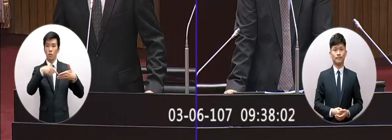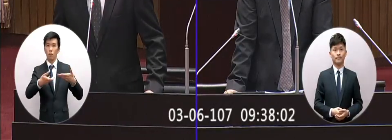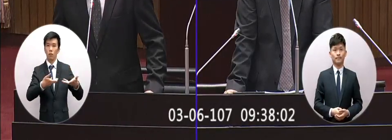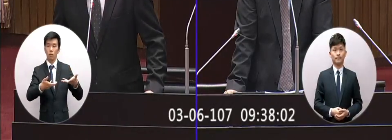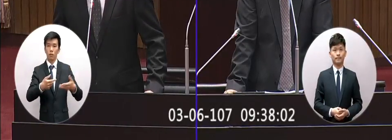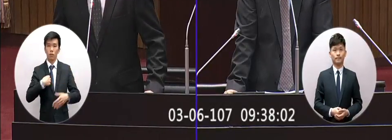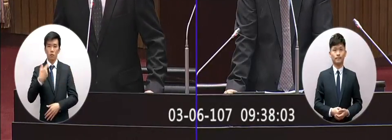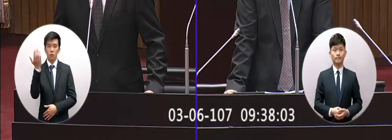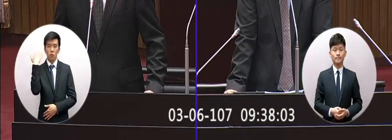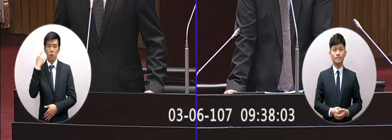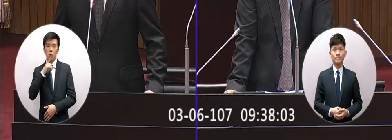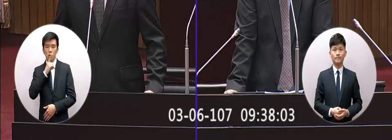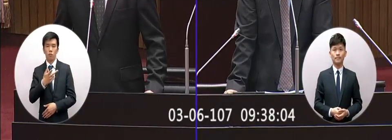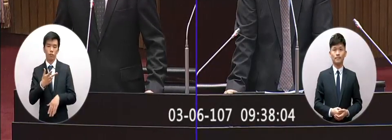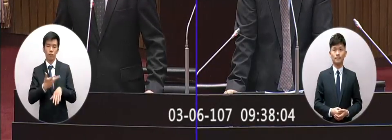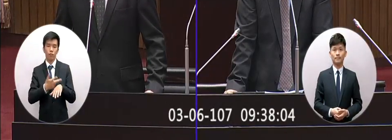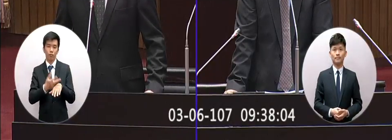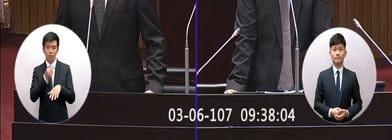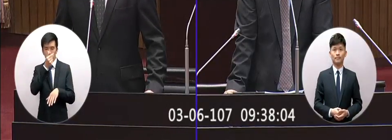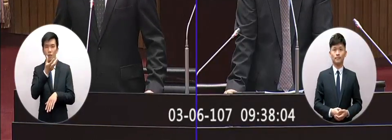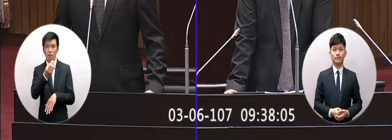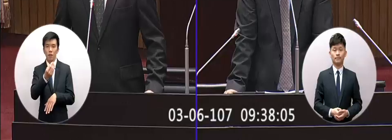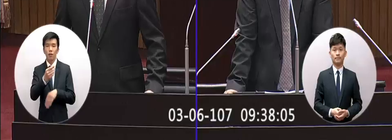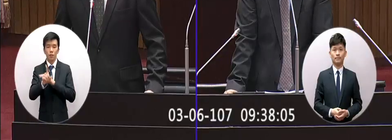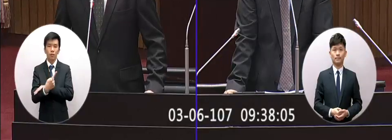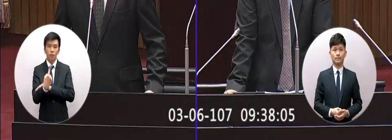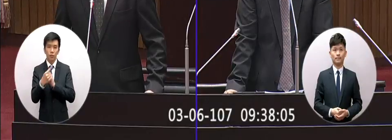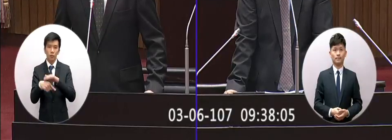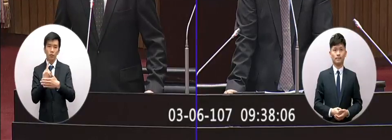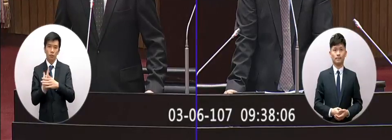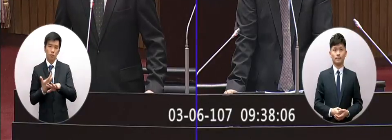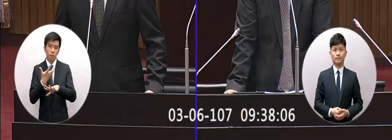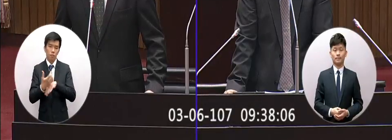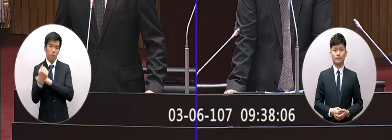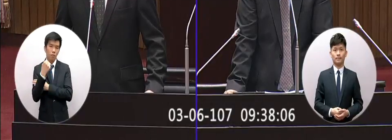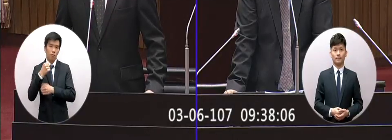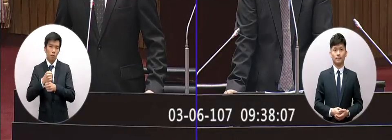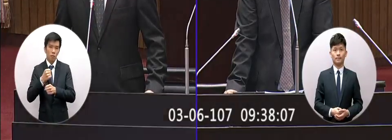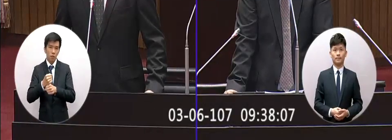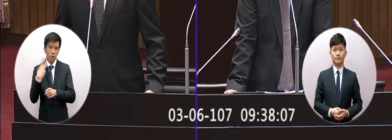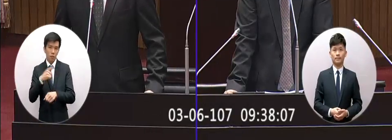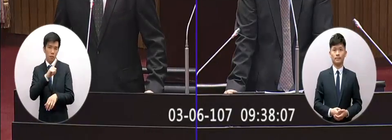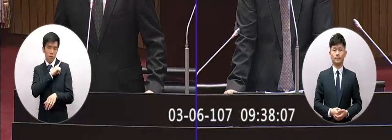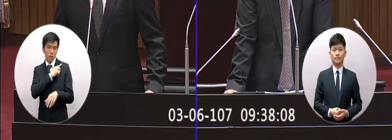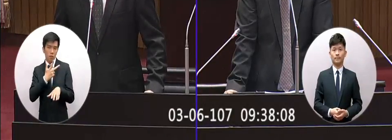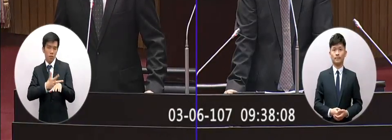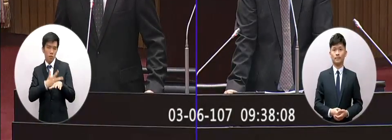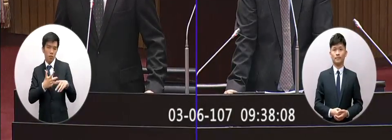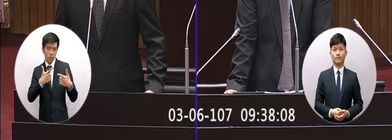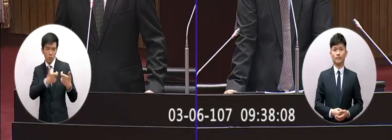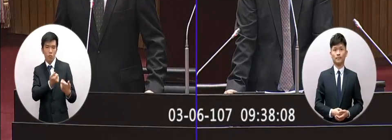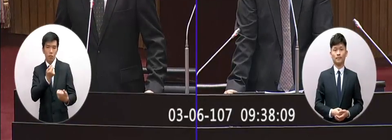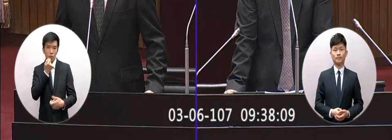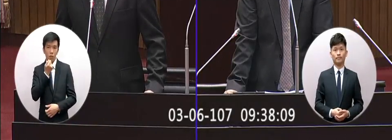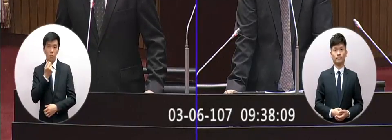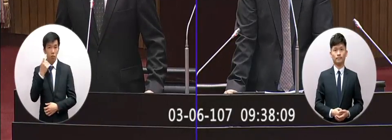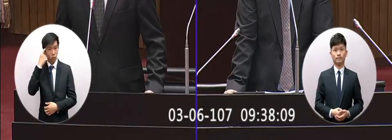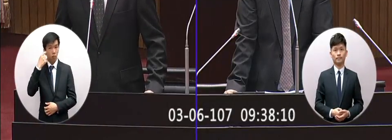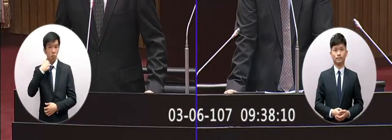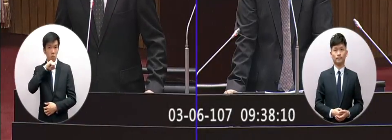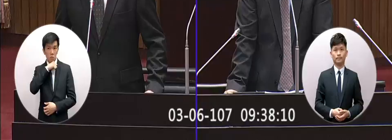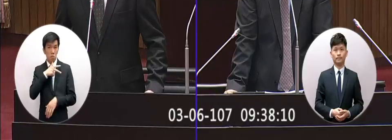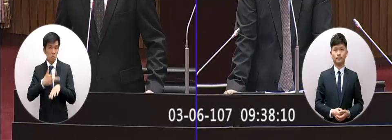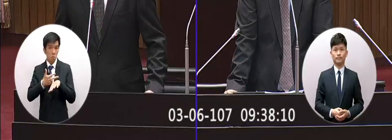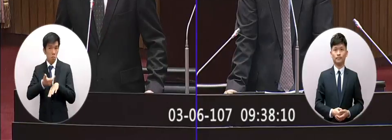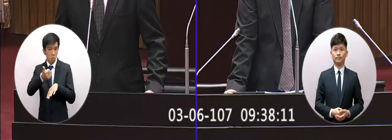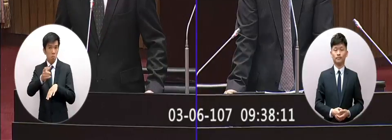讲的是不撇步啦，要尽量去做，那也要发挥我们自己的长处。那我想我们台湾的长处可能大家都知道，就是我们